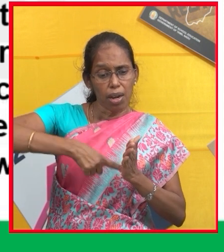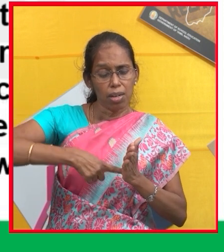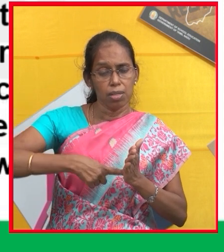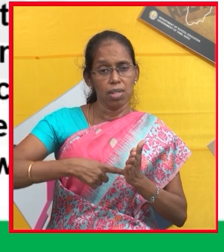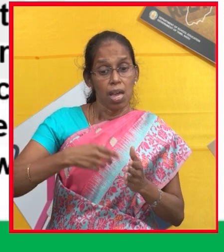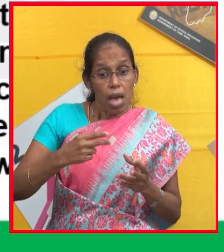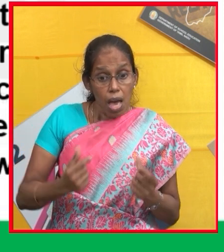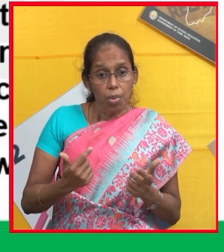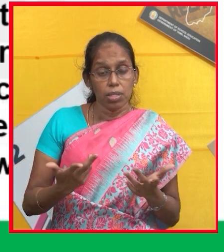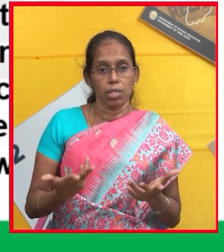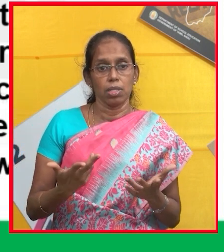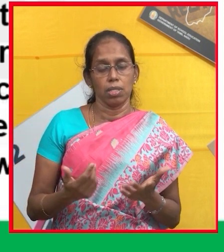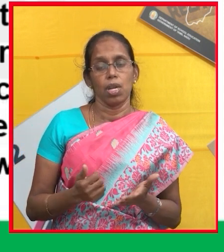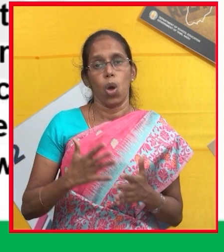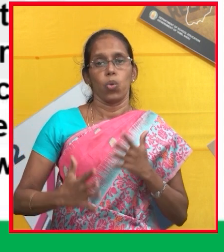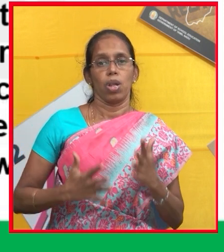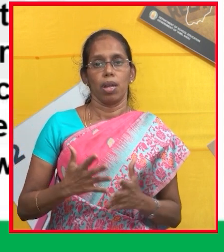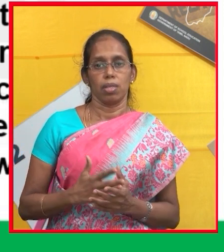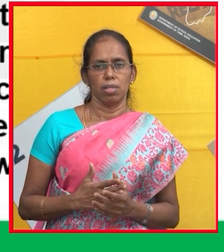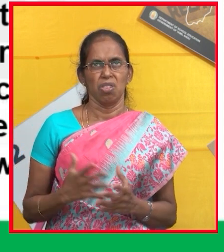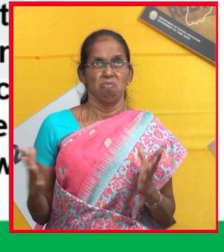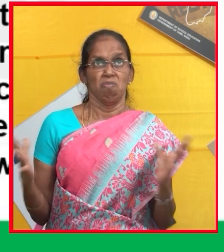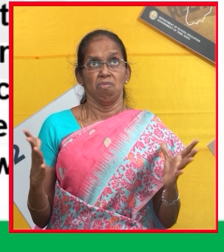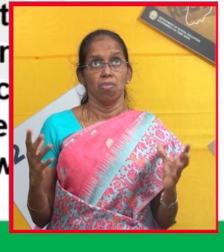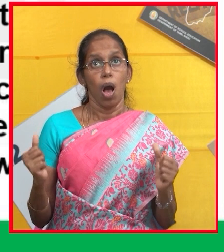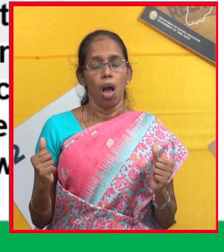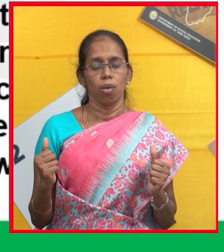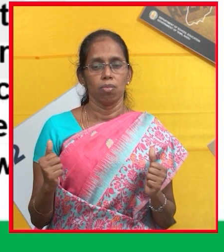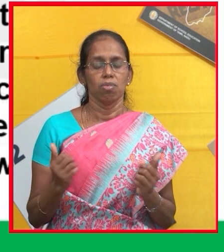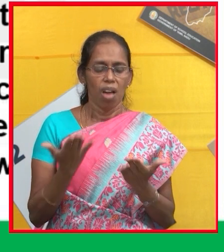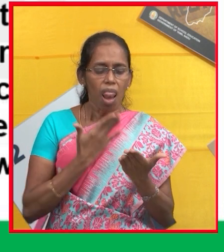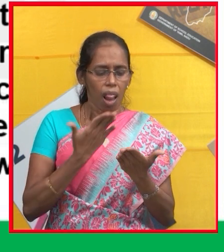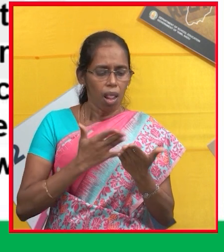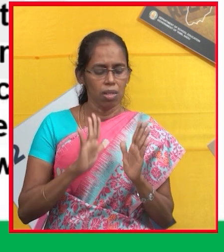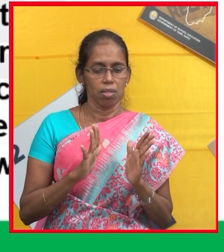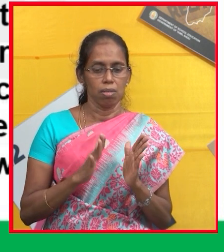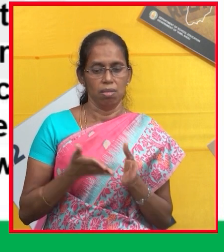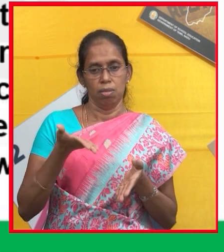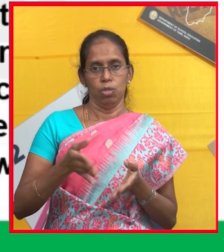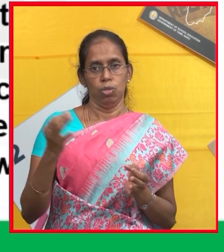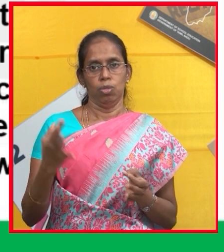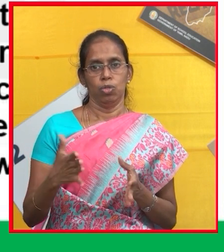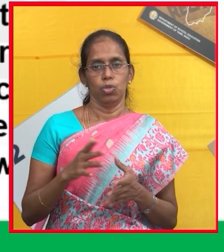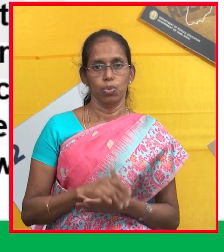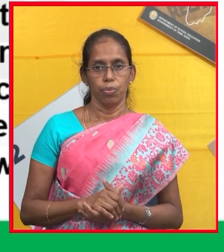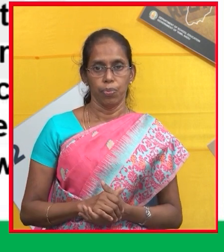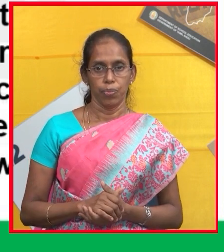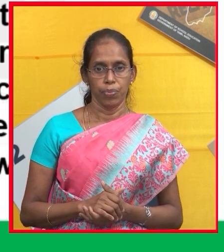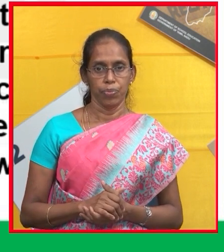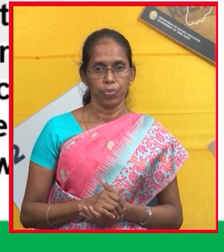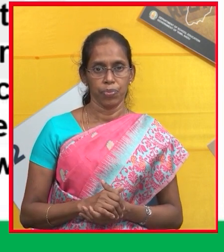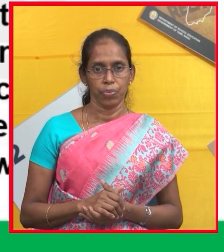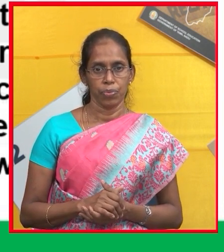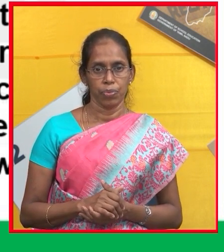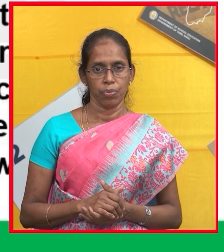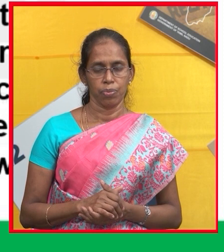with emergencies when the weather gets rough, if there is a medical emergency, and training was needed in